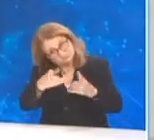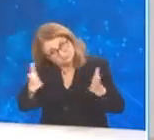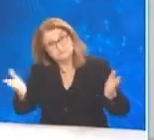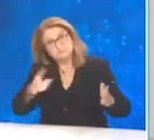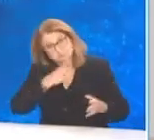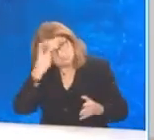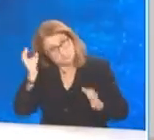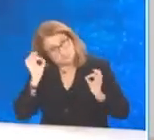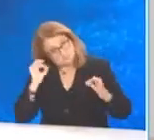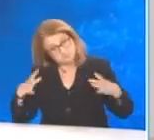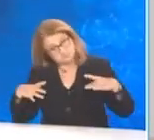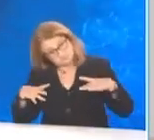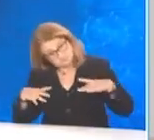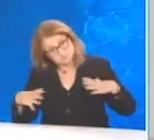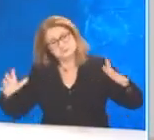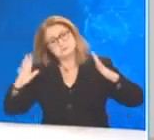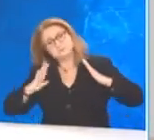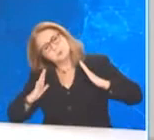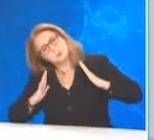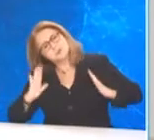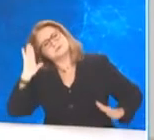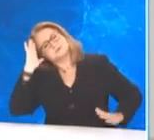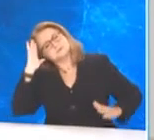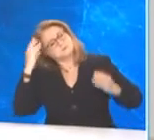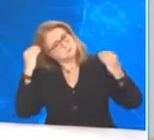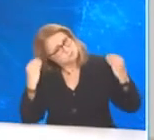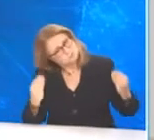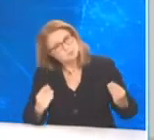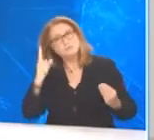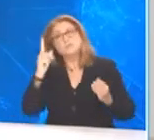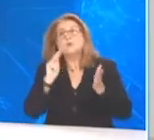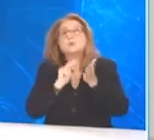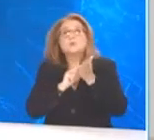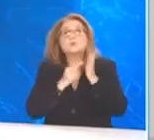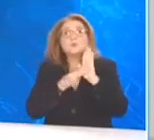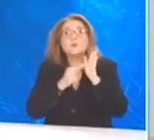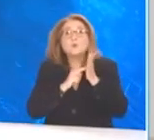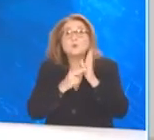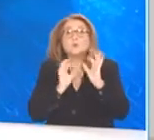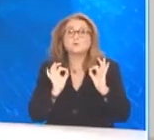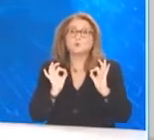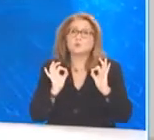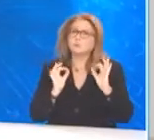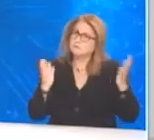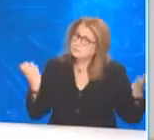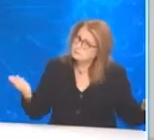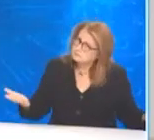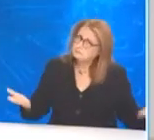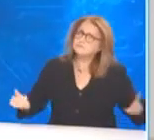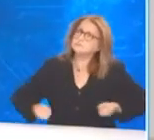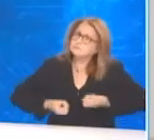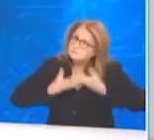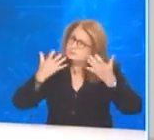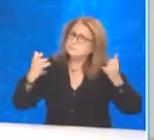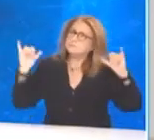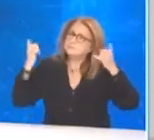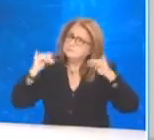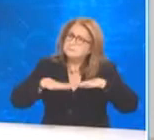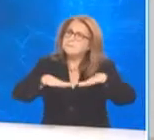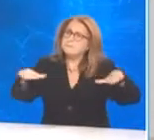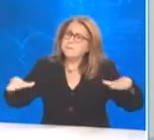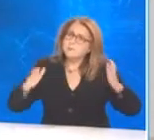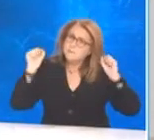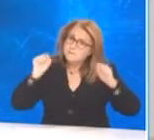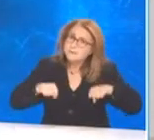τρόπος διασκέδασής μας και αν θέλετε χαλάρωσής μας και εκτόνωσής μας δεν μπορεί λόγω